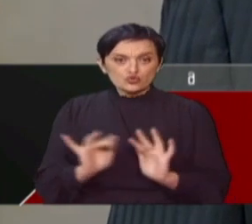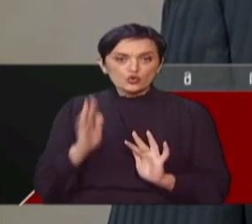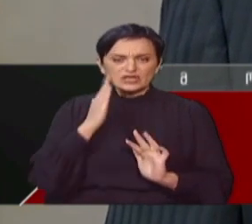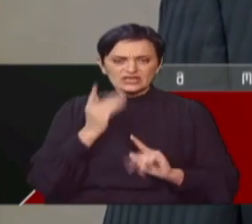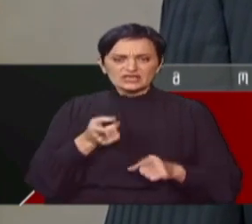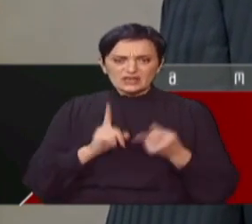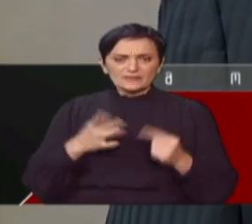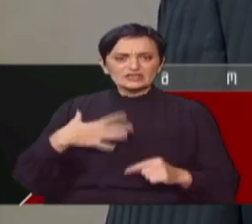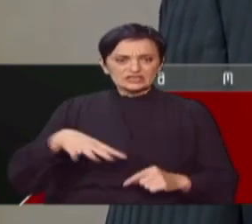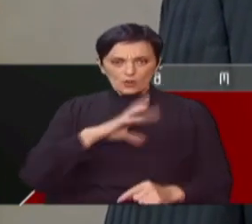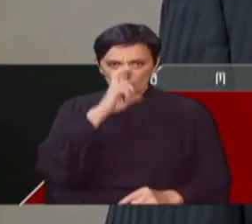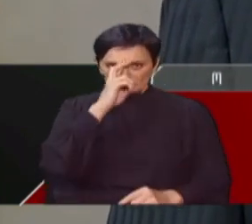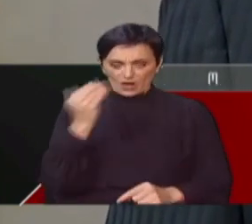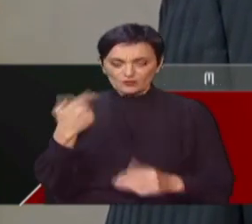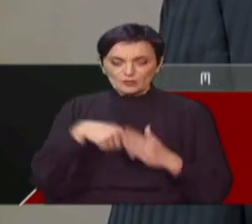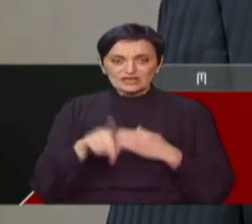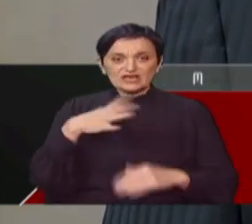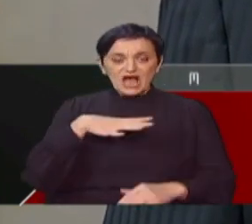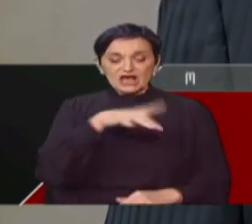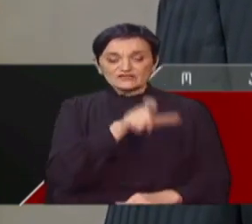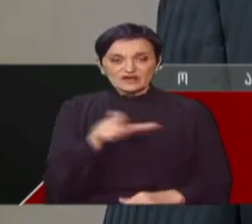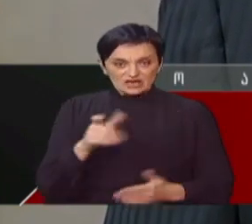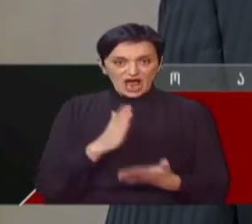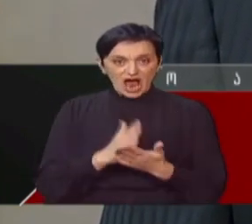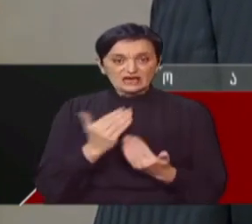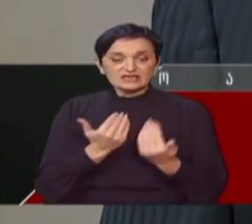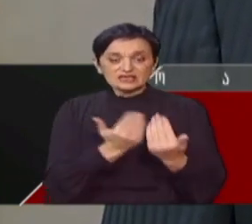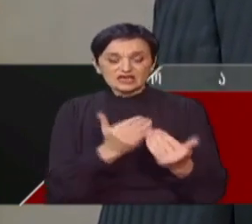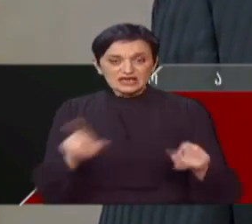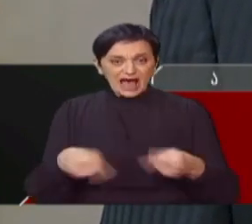ნამდვილად საქართველოს მთავრობის მიერ ქართველი ხალხისთვის არის განსახორციელებელი.